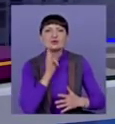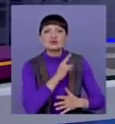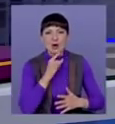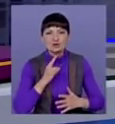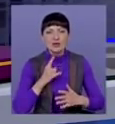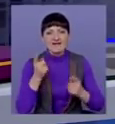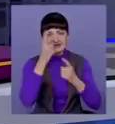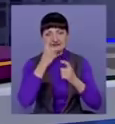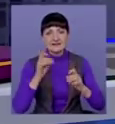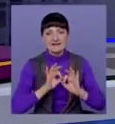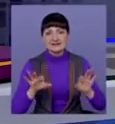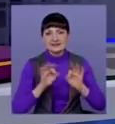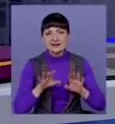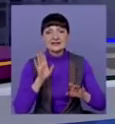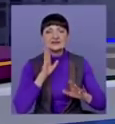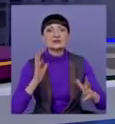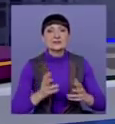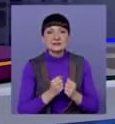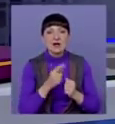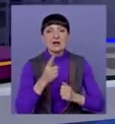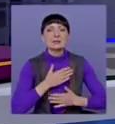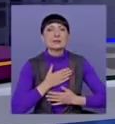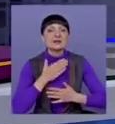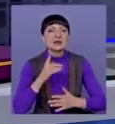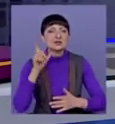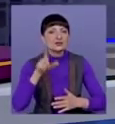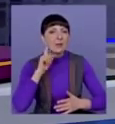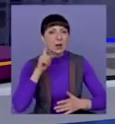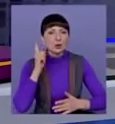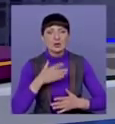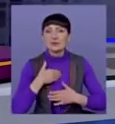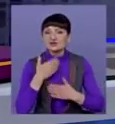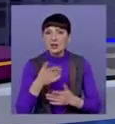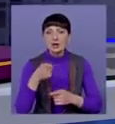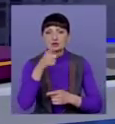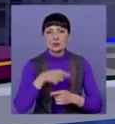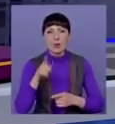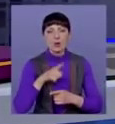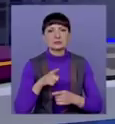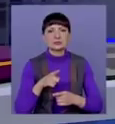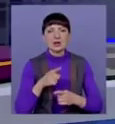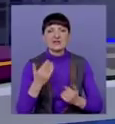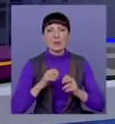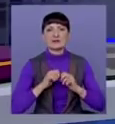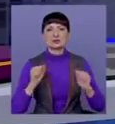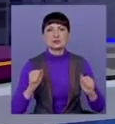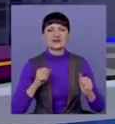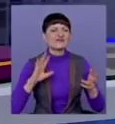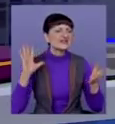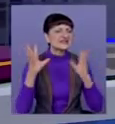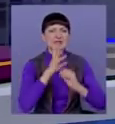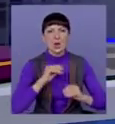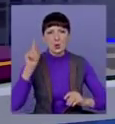рассказали родственники спасшейся женщины. Они поблагодарили молодого человека и пожелали, чтобы о его героическом поступке узнали все